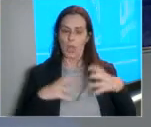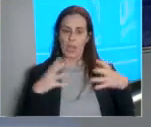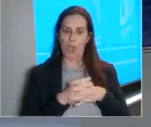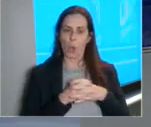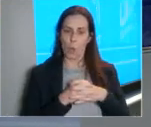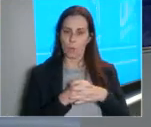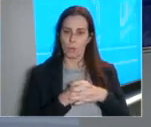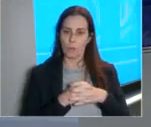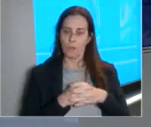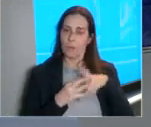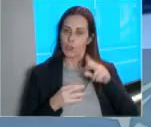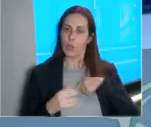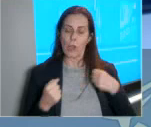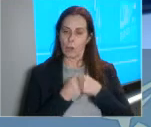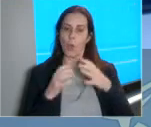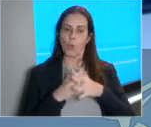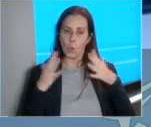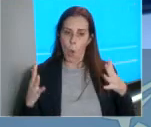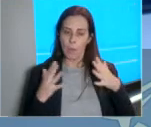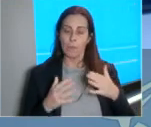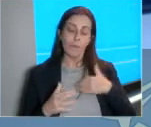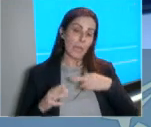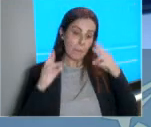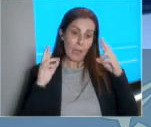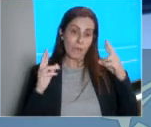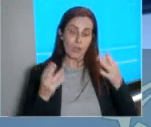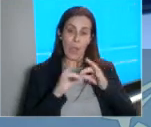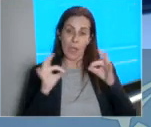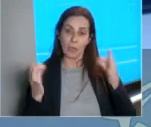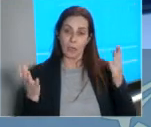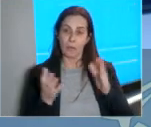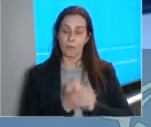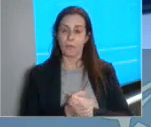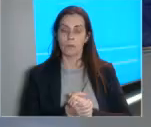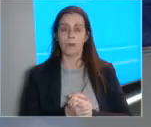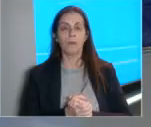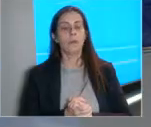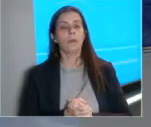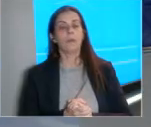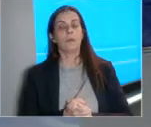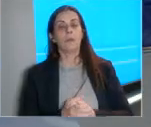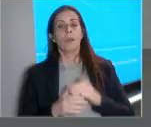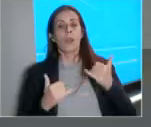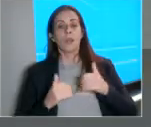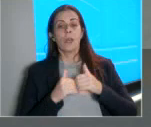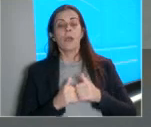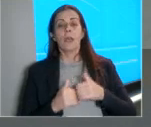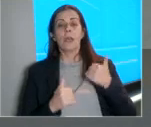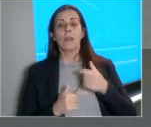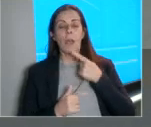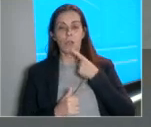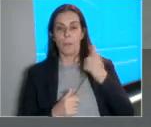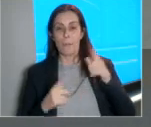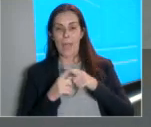אחדות, ויש לנו אתגרים מאוד מאוד גדולים, ואני מקווה שיתחילו לזדוח את הרטוריקה הישנה. ואפרופו הפרדה ומשילות, הנה